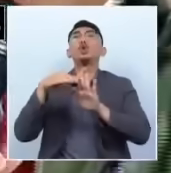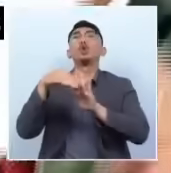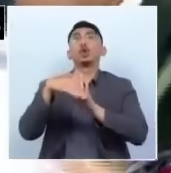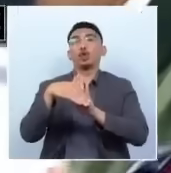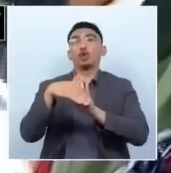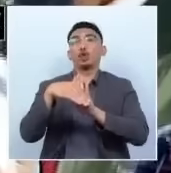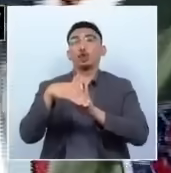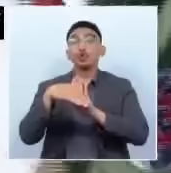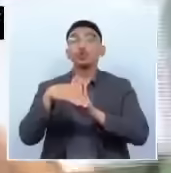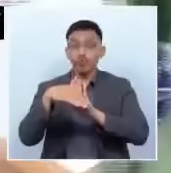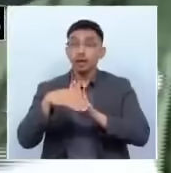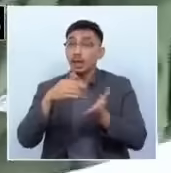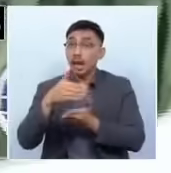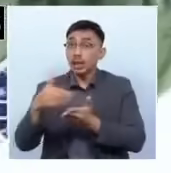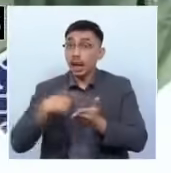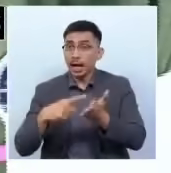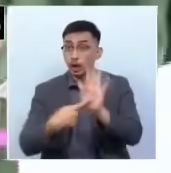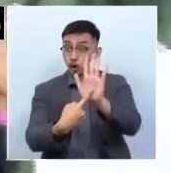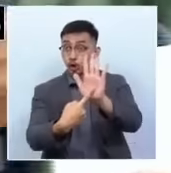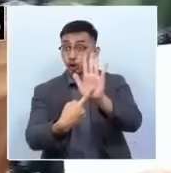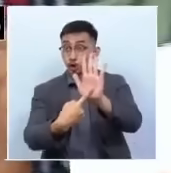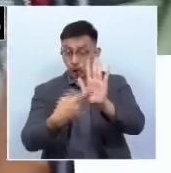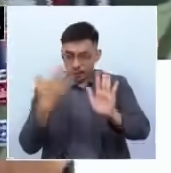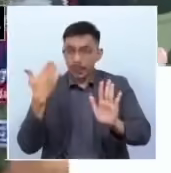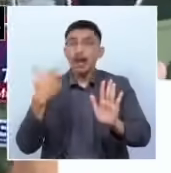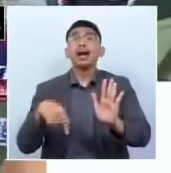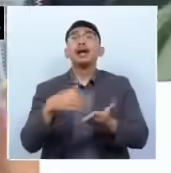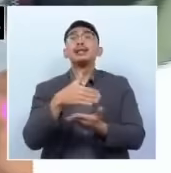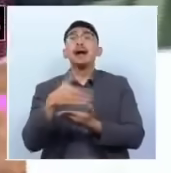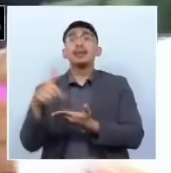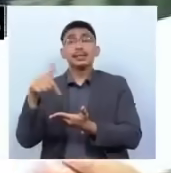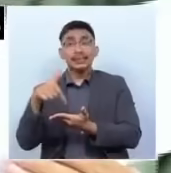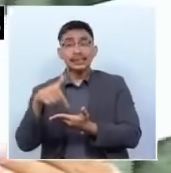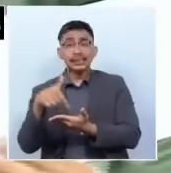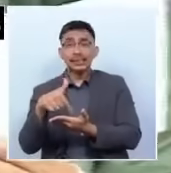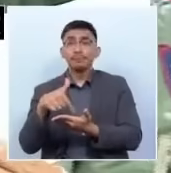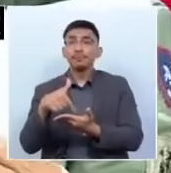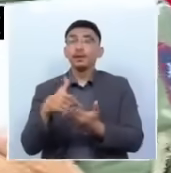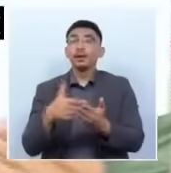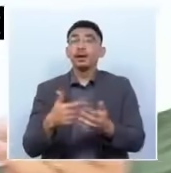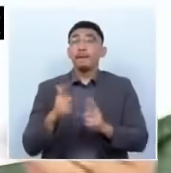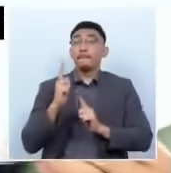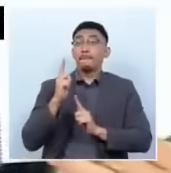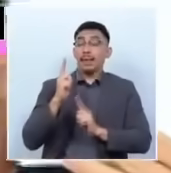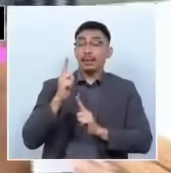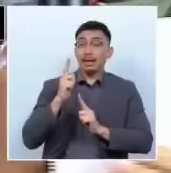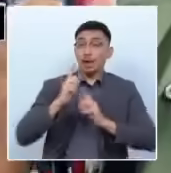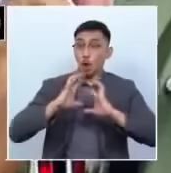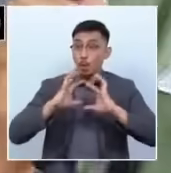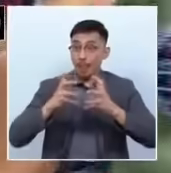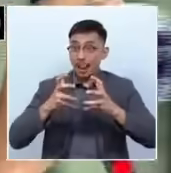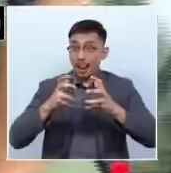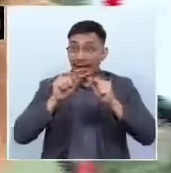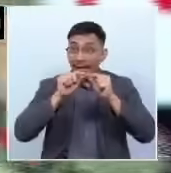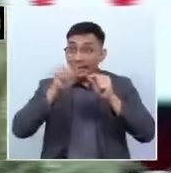rumah Mari kita bicara data yang benar Global militarization index kita sumbernya Bond International Center for conflict studies